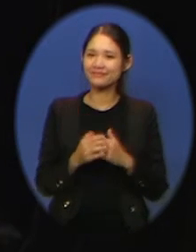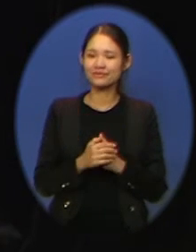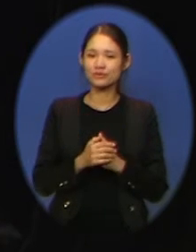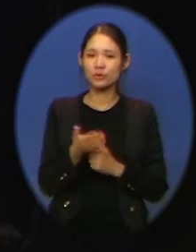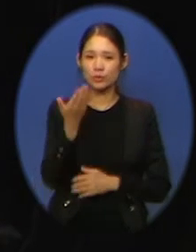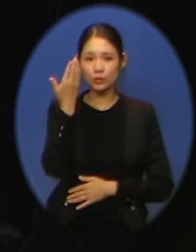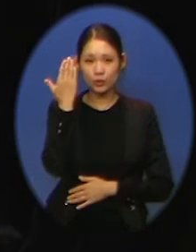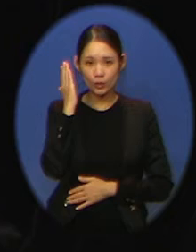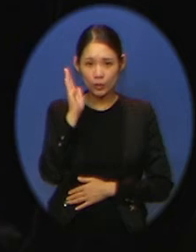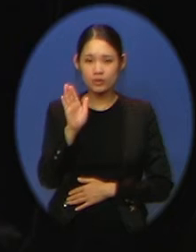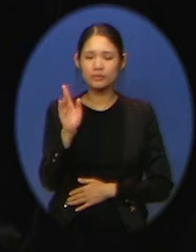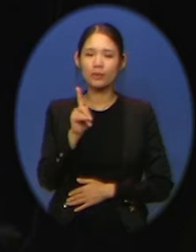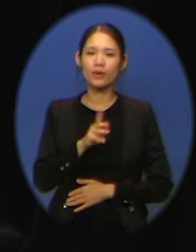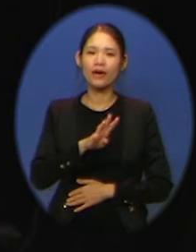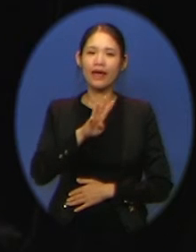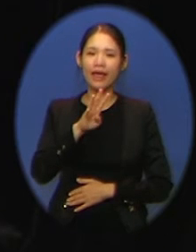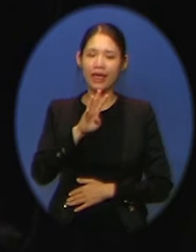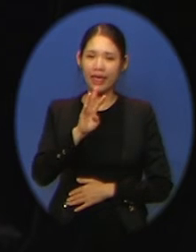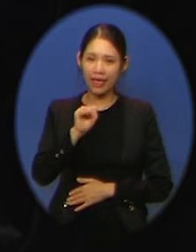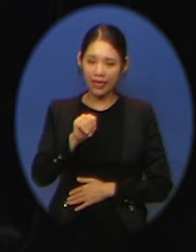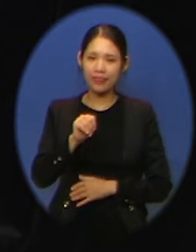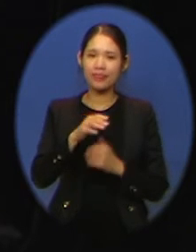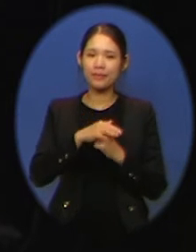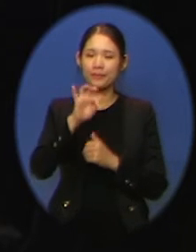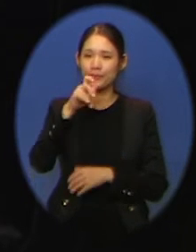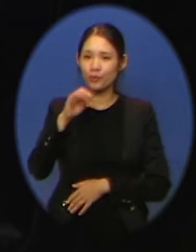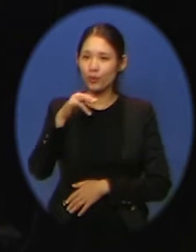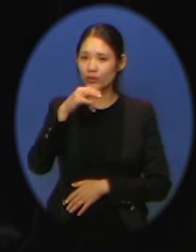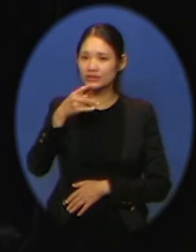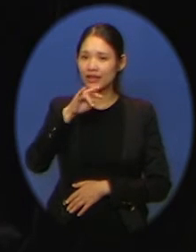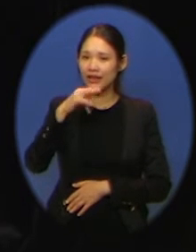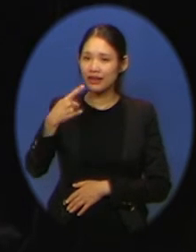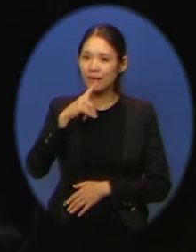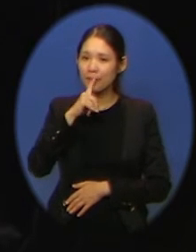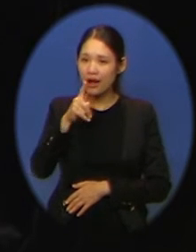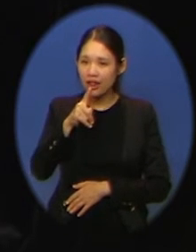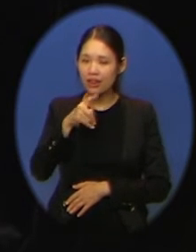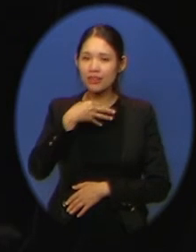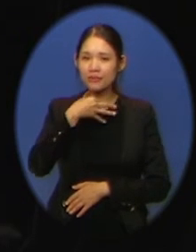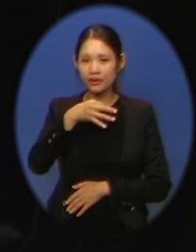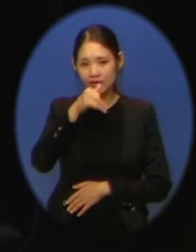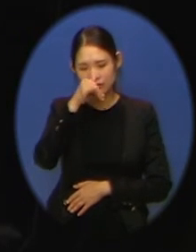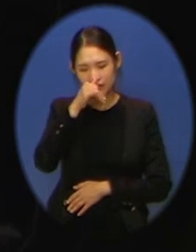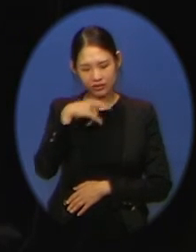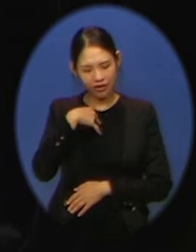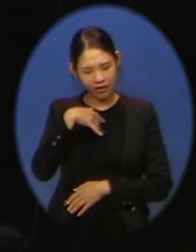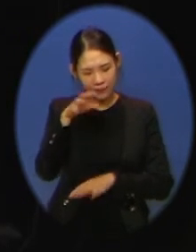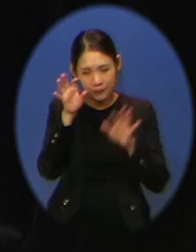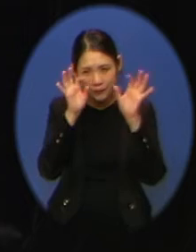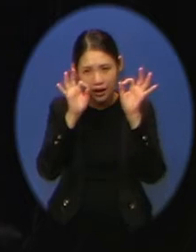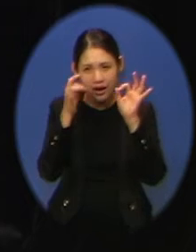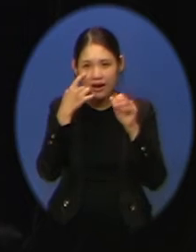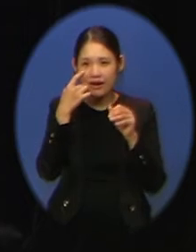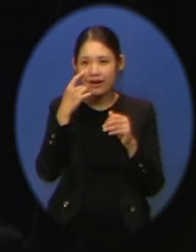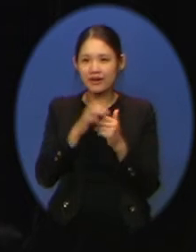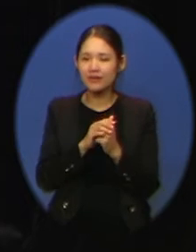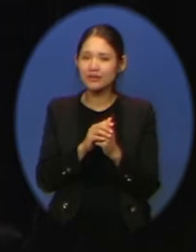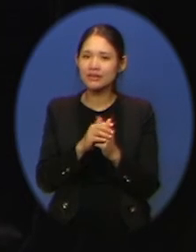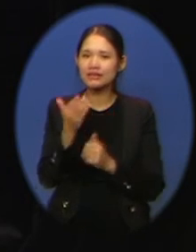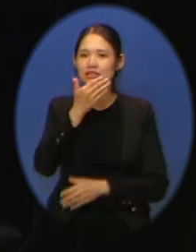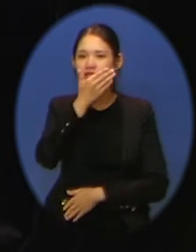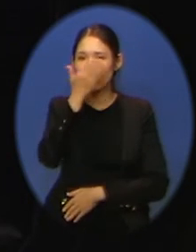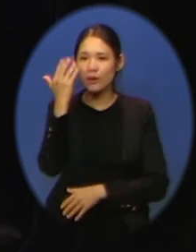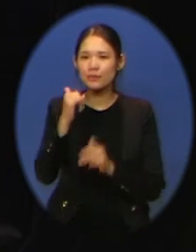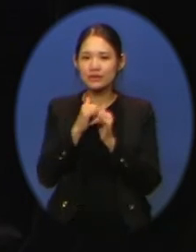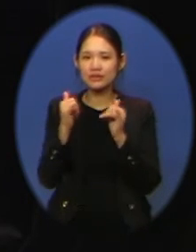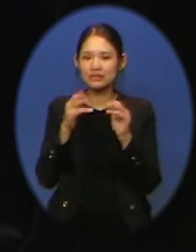요즘에 N4 세대라는 말이 또 생겼습니다. 그래서 N4 세대라는 문제 한번 찾아봤더니 요즘 젊은이들이